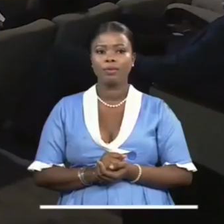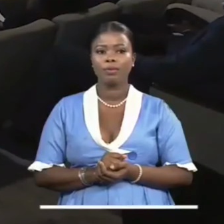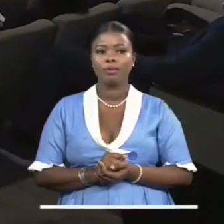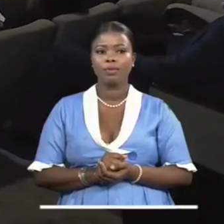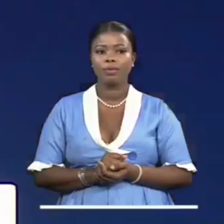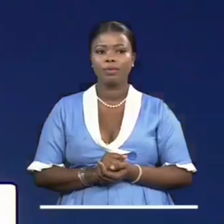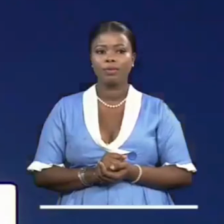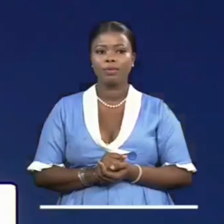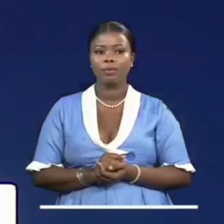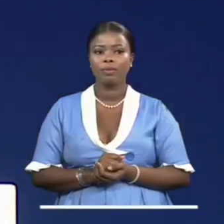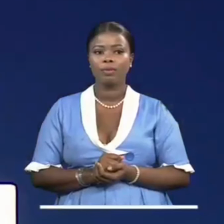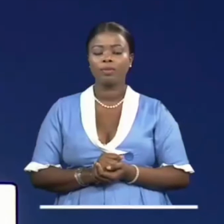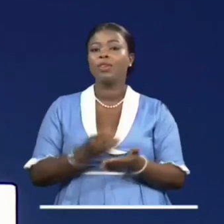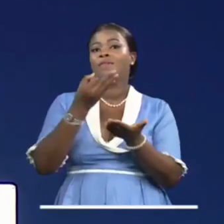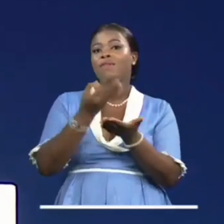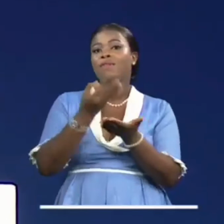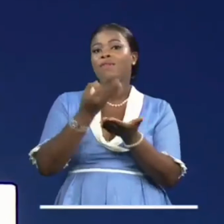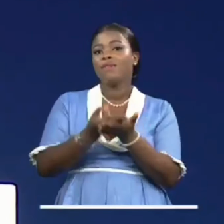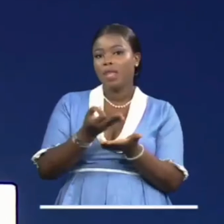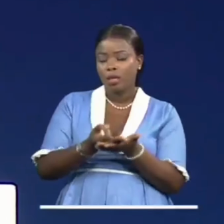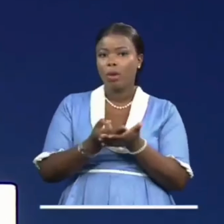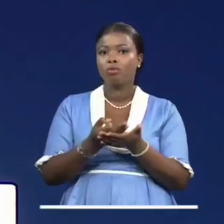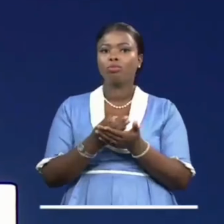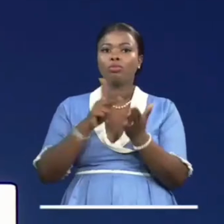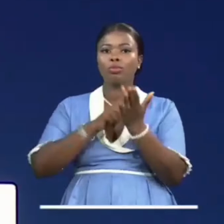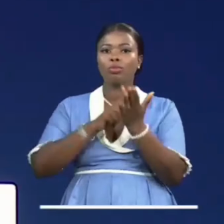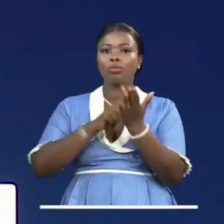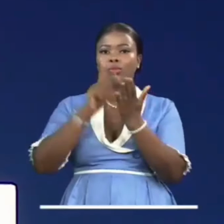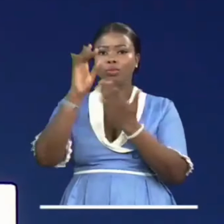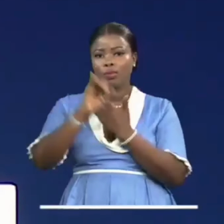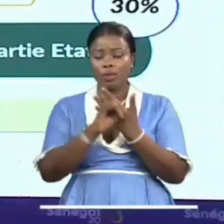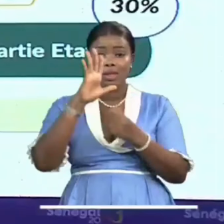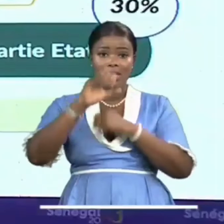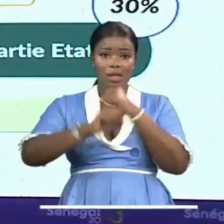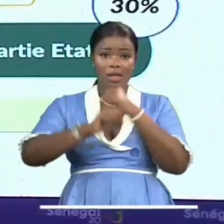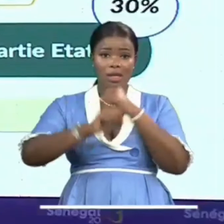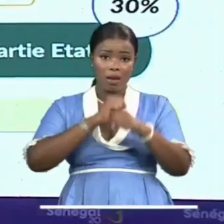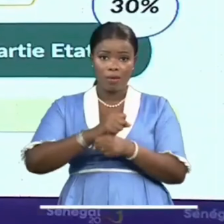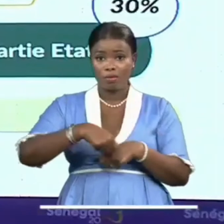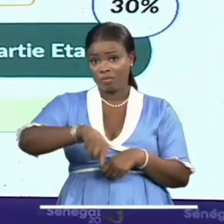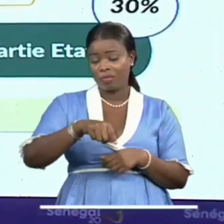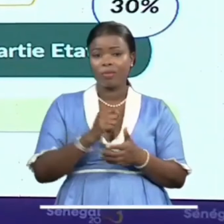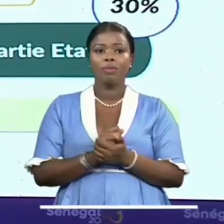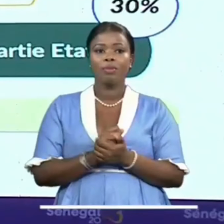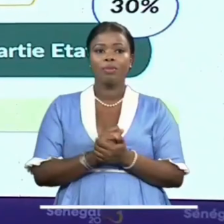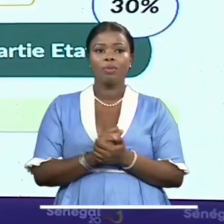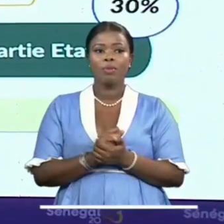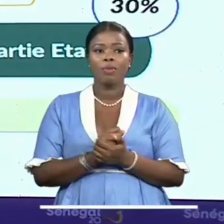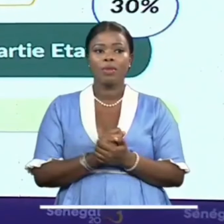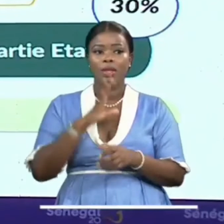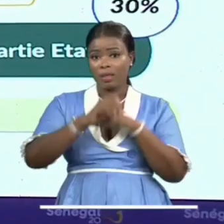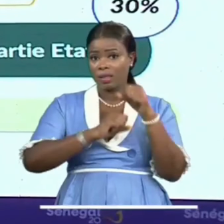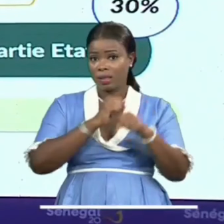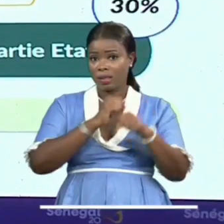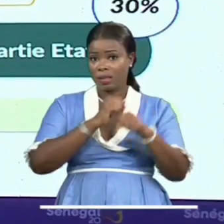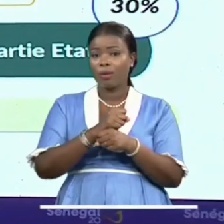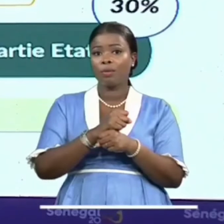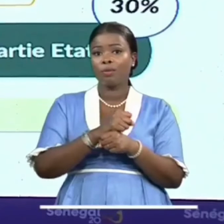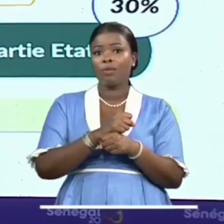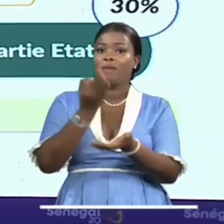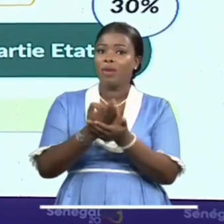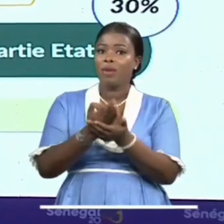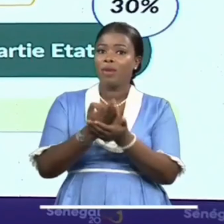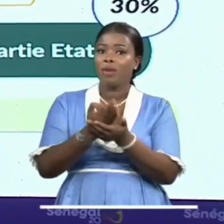le coût de financement du projet pour les 5 prochaines années pour les 5 prochaines années le financement